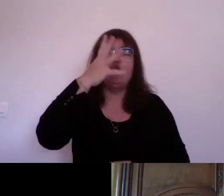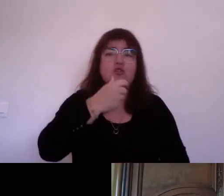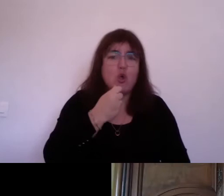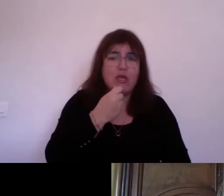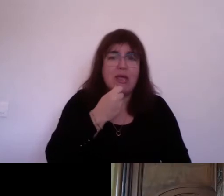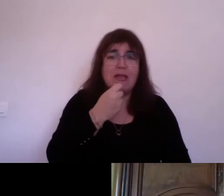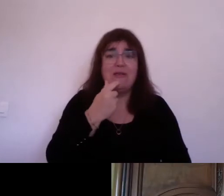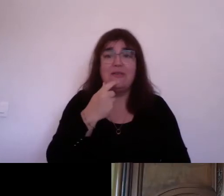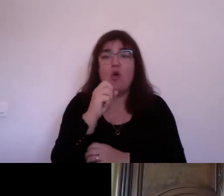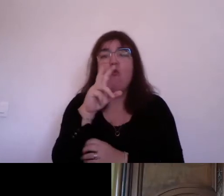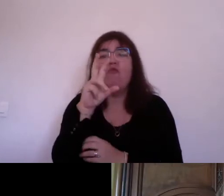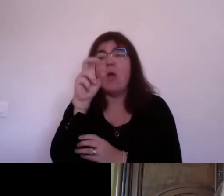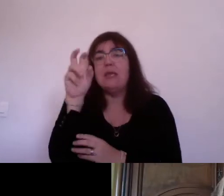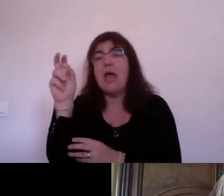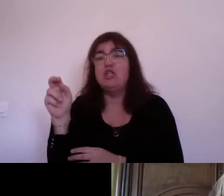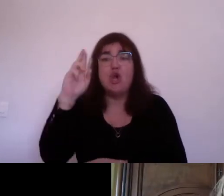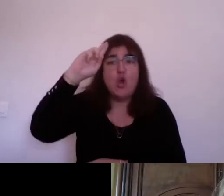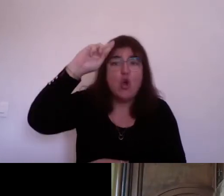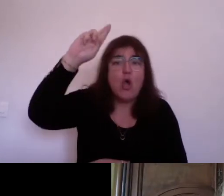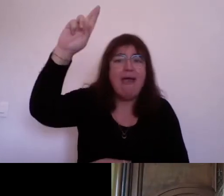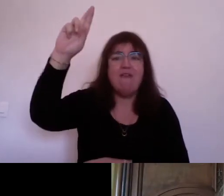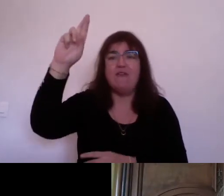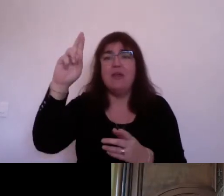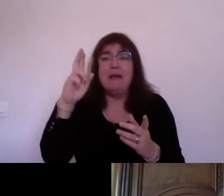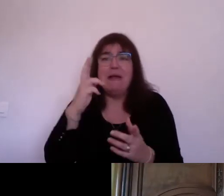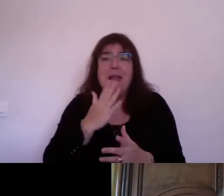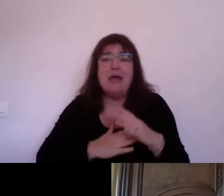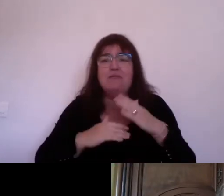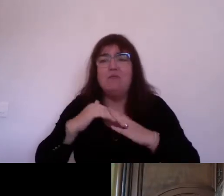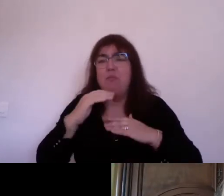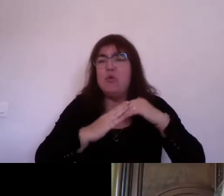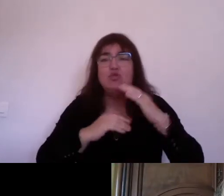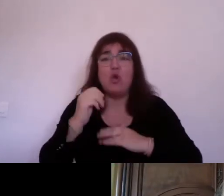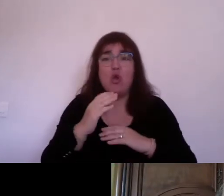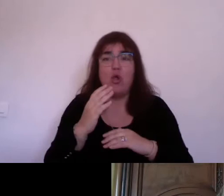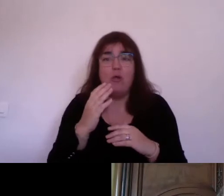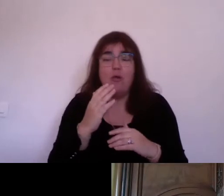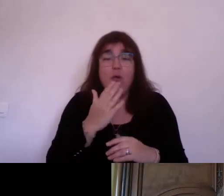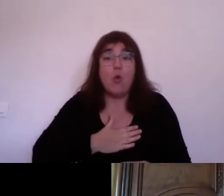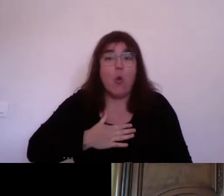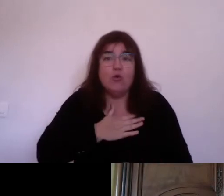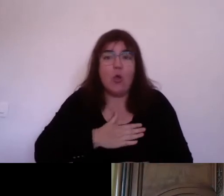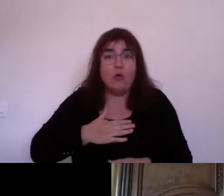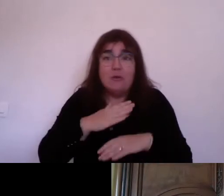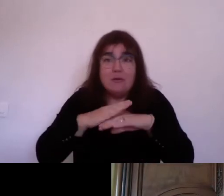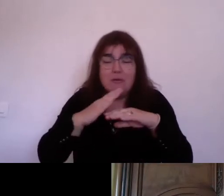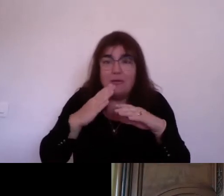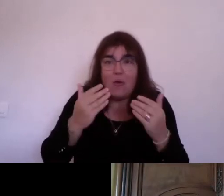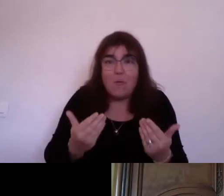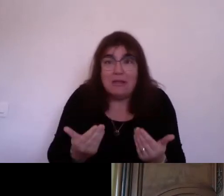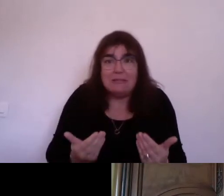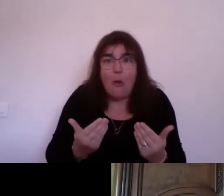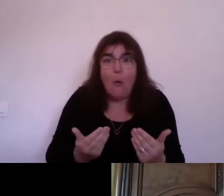l'évasion, le rêve, la joie, le plaisir de l'instant sont autant